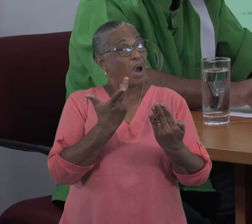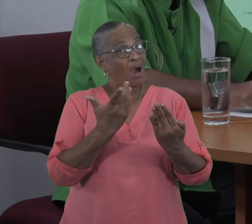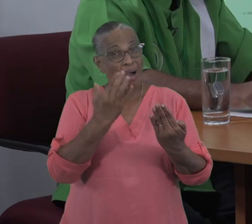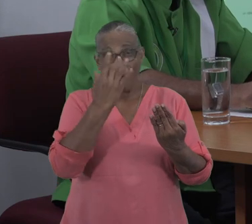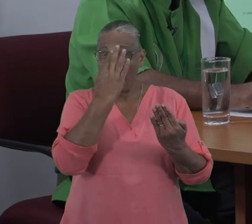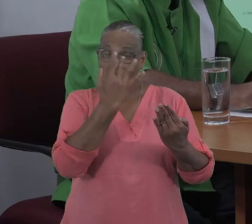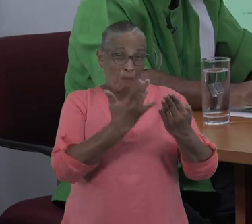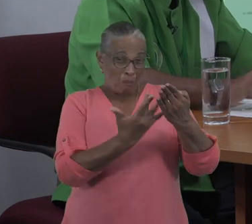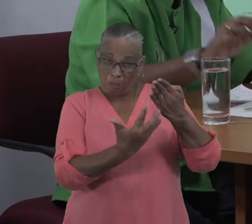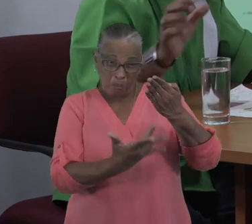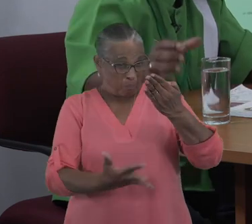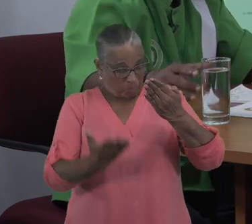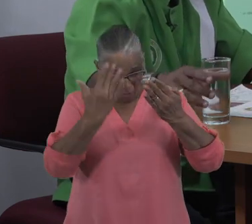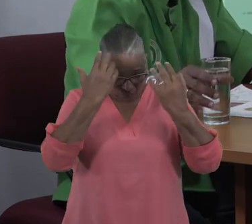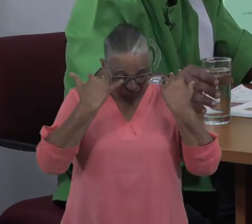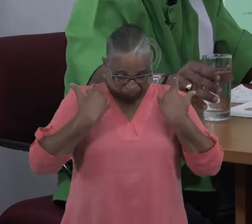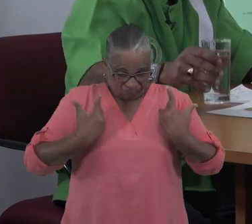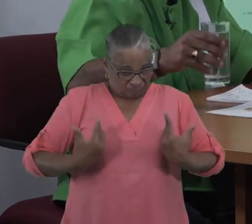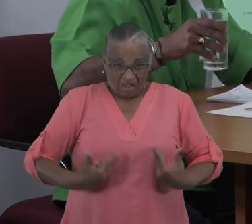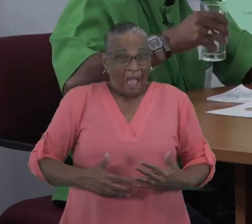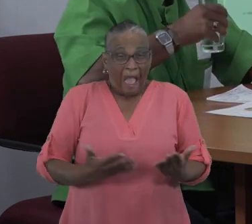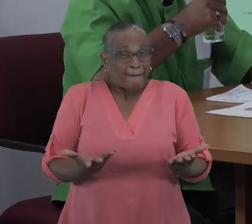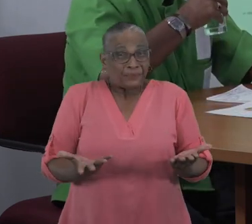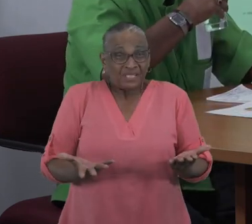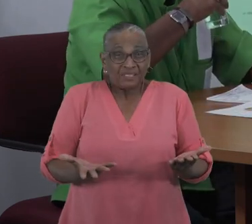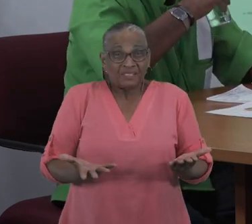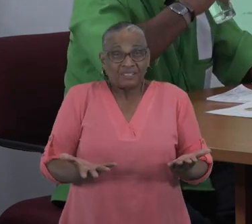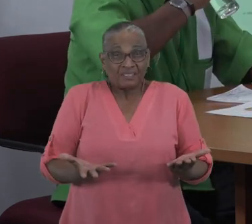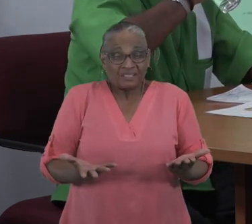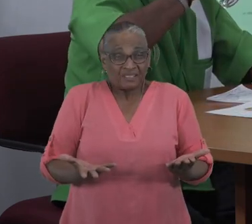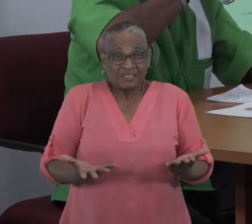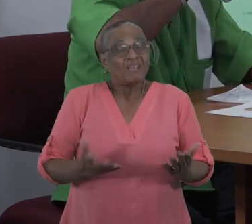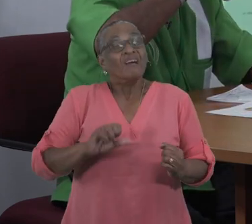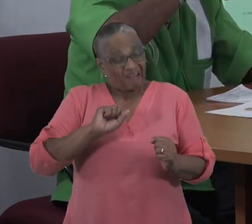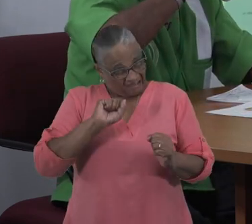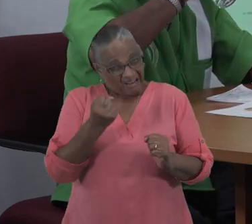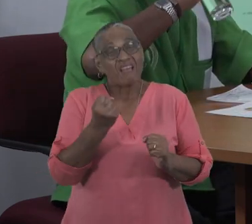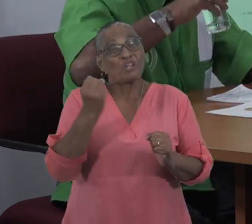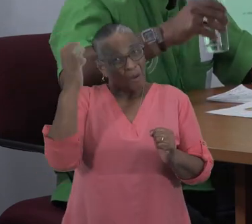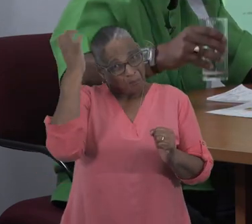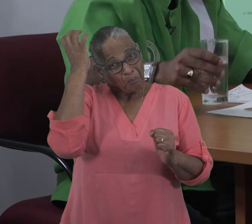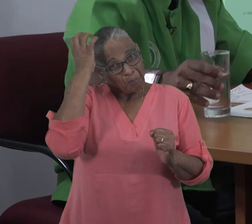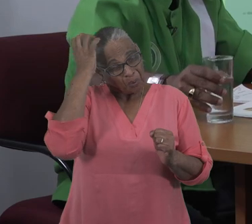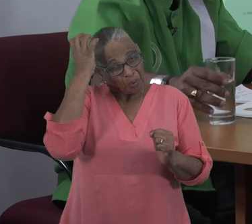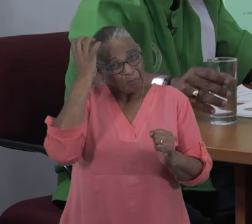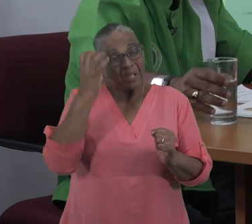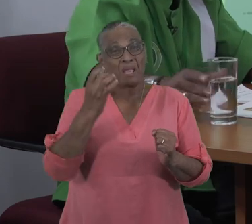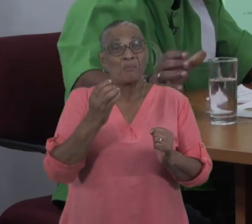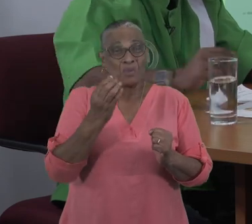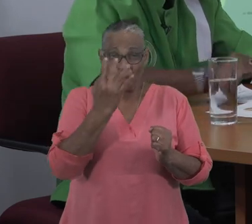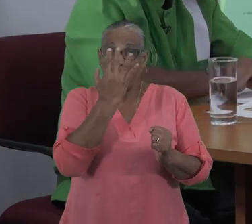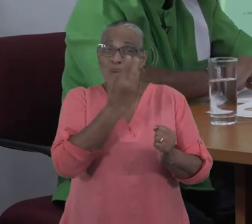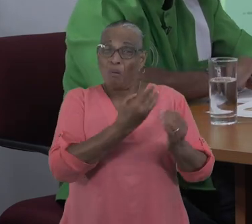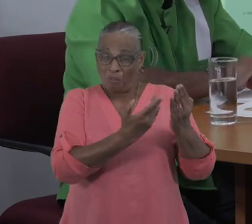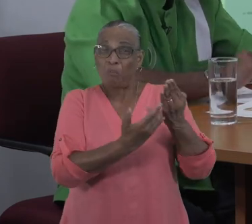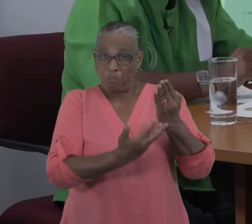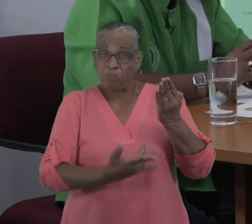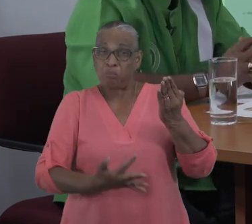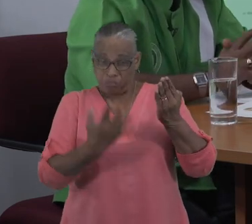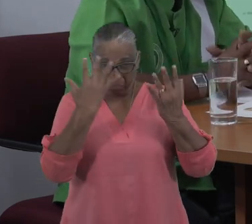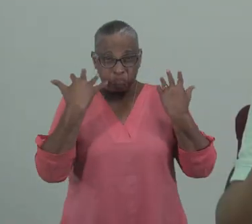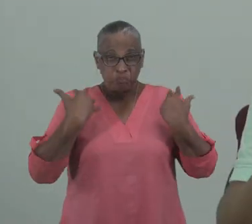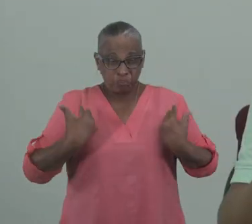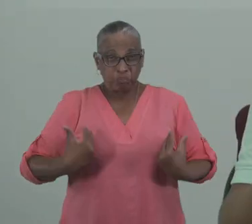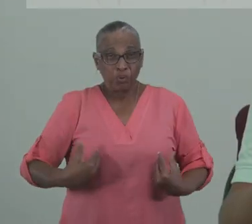als je verstoken bent van bloed, als er geen bloed ergens naartoe gaat, dan kan er een probleem ontstaan. Want bloed brengt voeding en